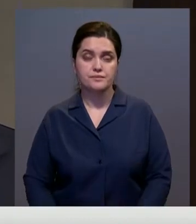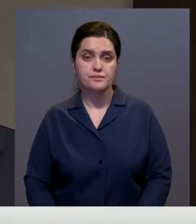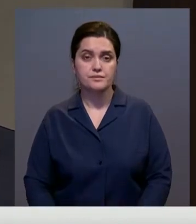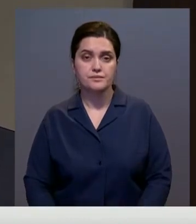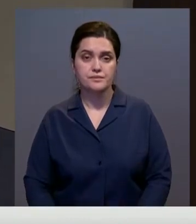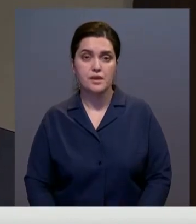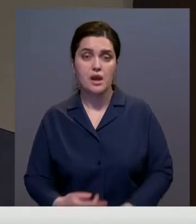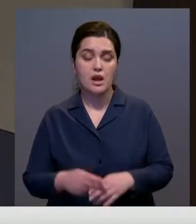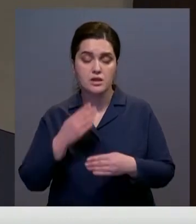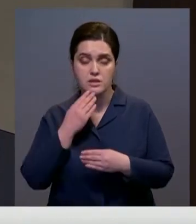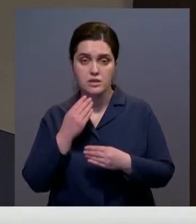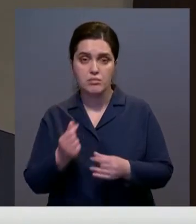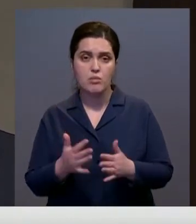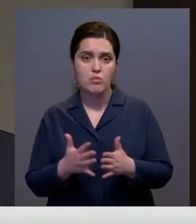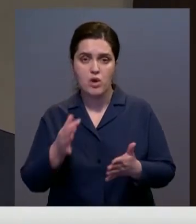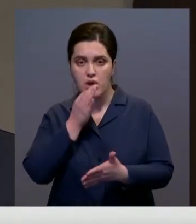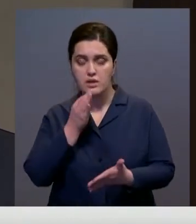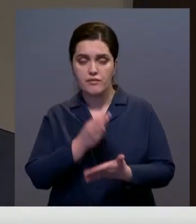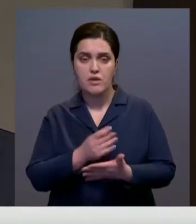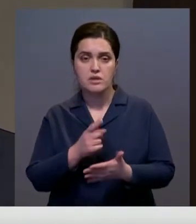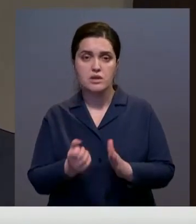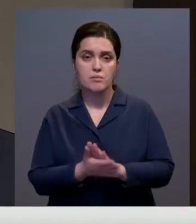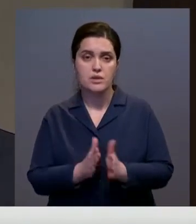это стимулирует больше ответственности за